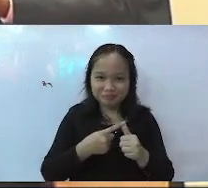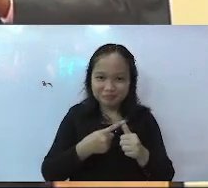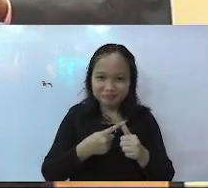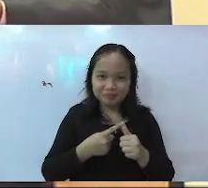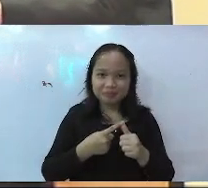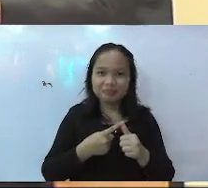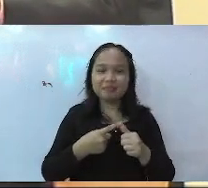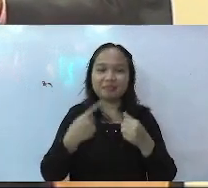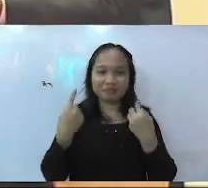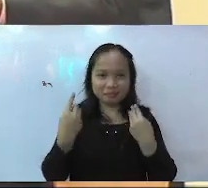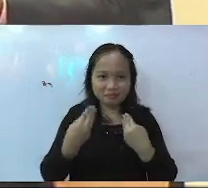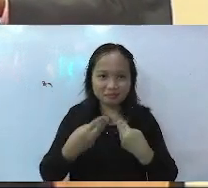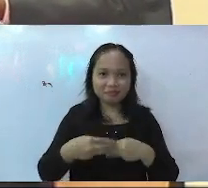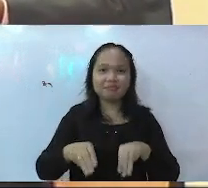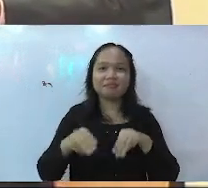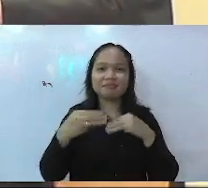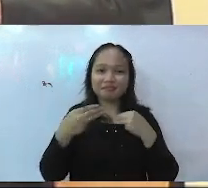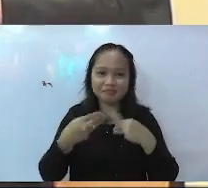unang